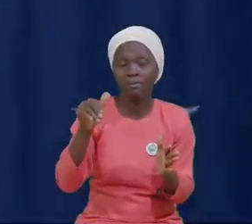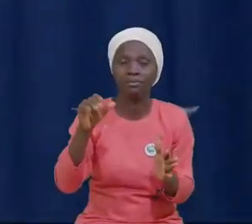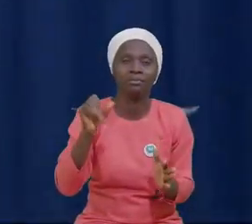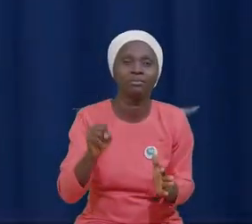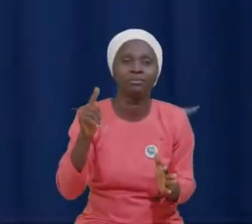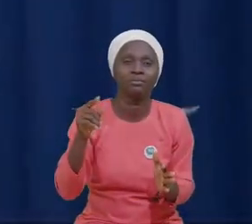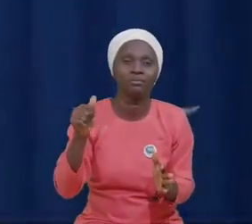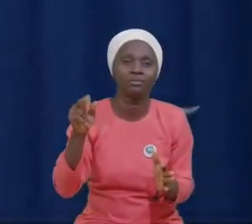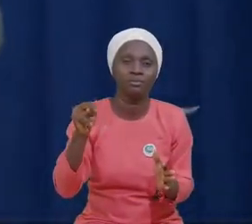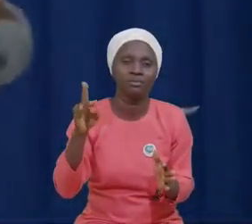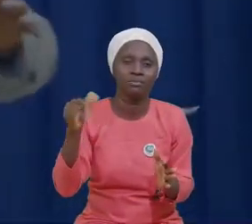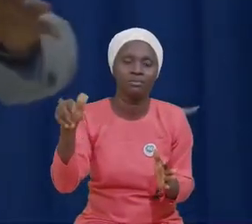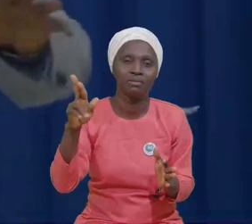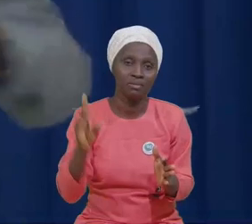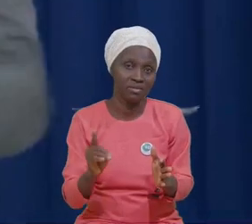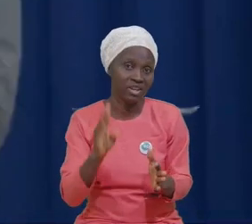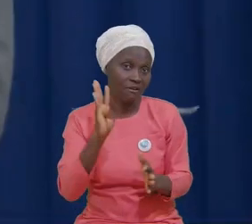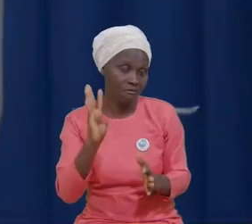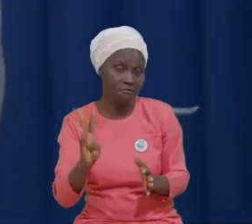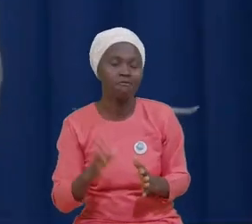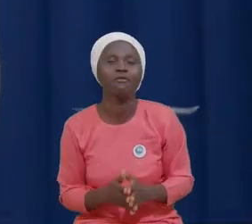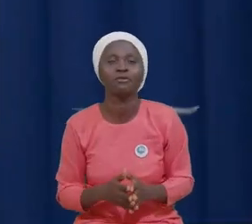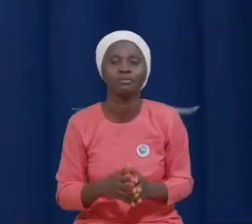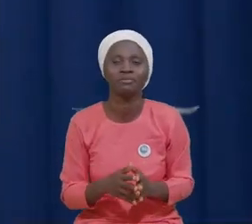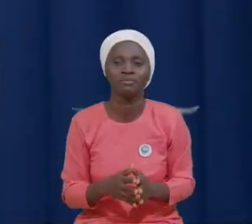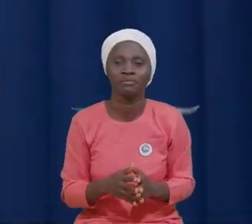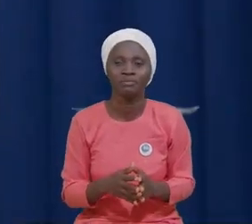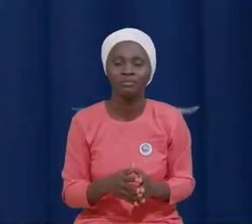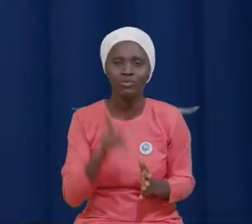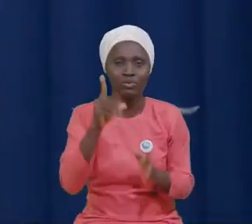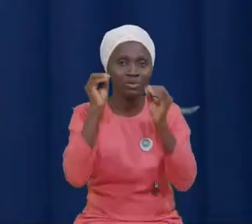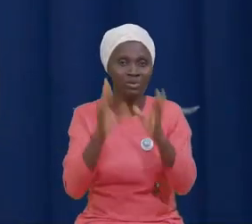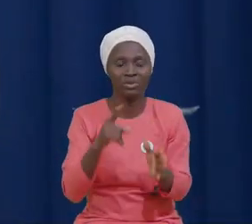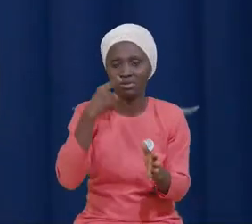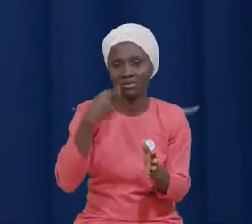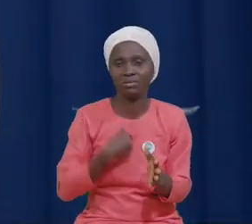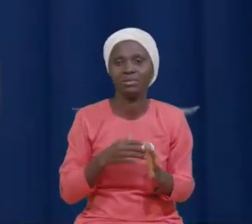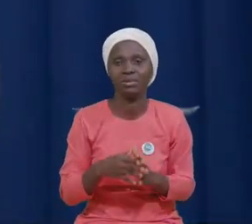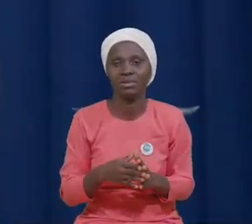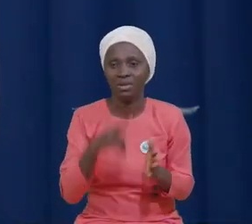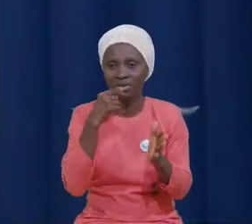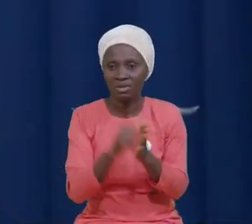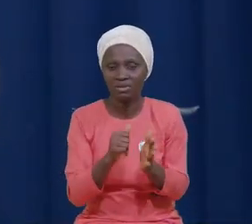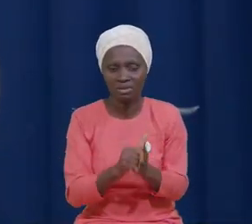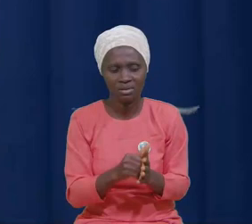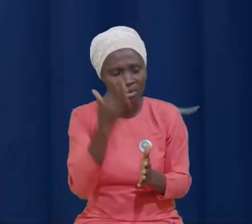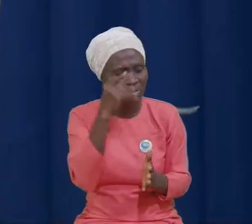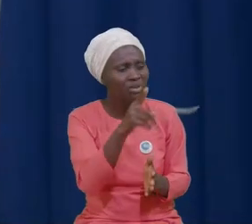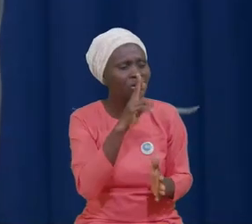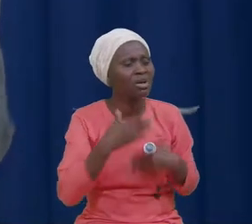vois encore là où on était assis même. L'enseignant, je me rappelle de son nom, il a dit,